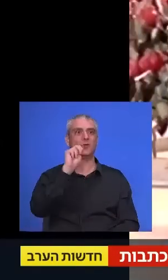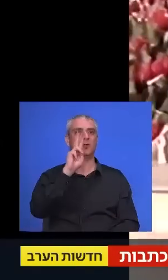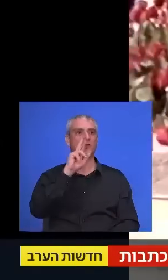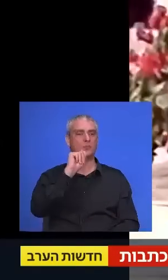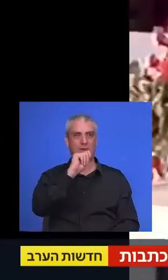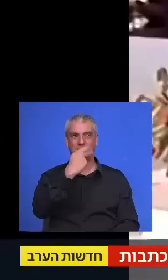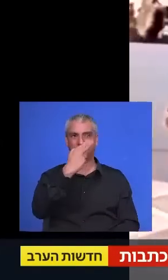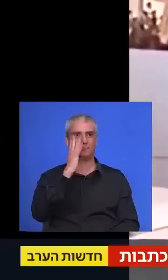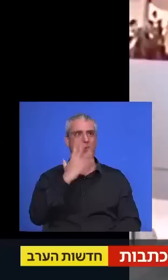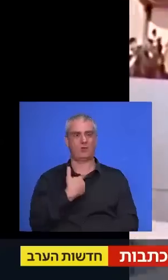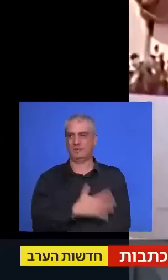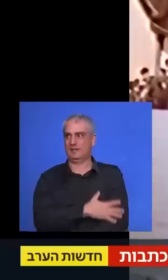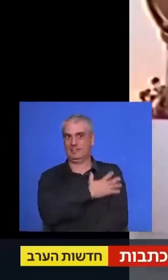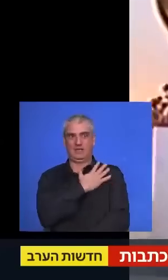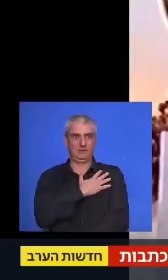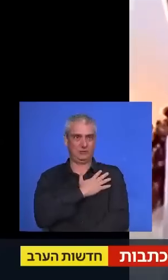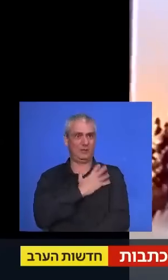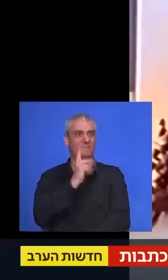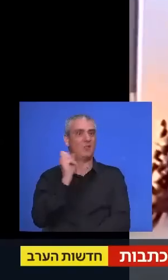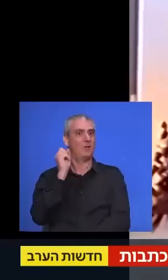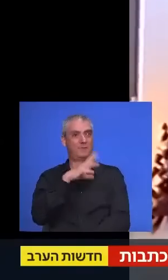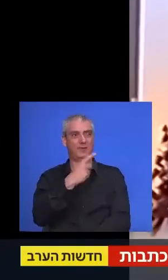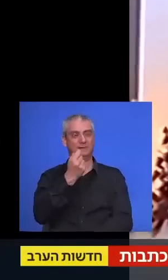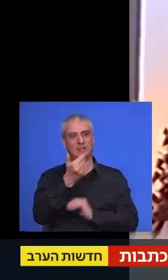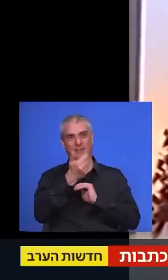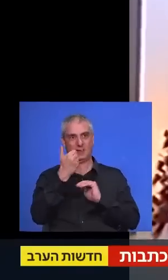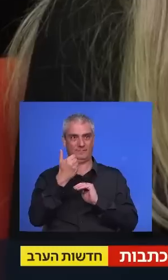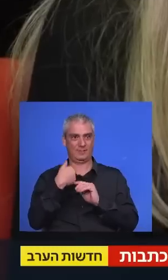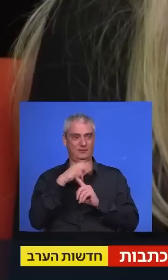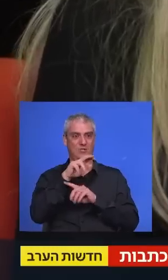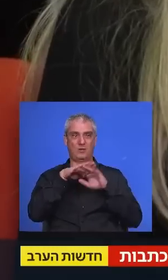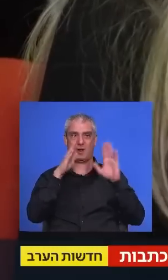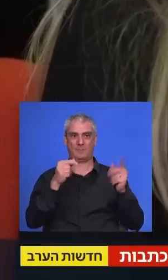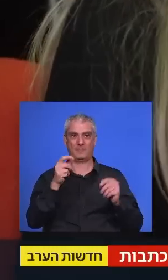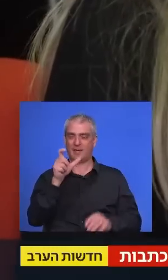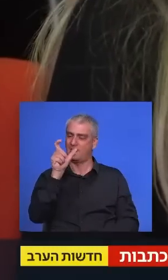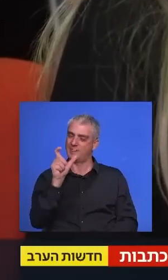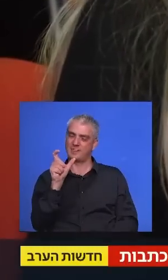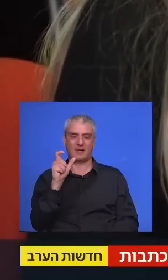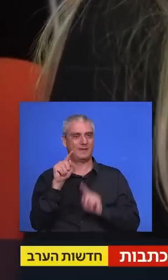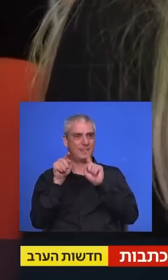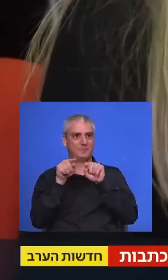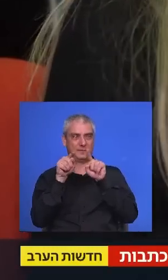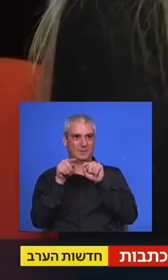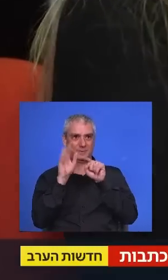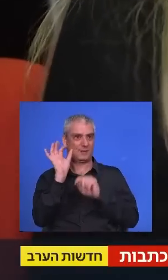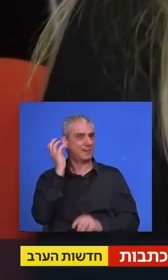נורית הירש מאוד התרגשה, ואפילו היא באה קצת לפני שעלינו לבמה עם הטייפ הקטן שלה,